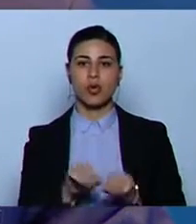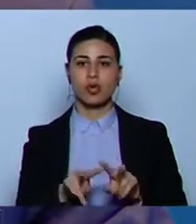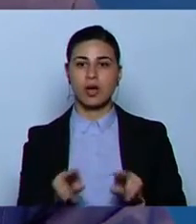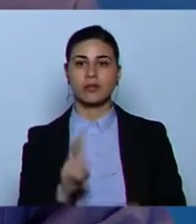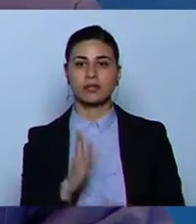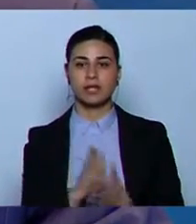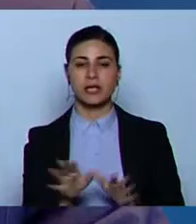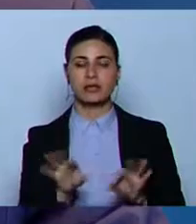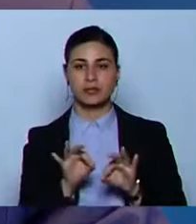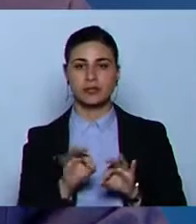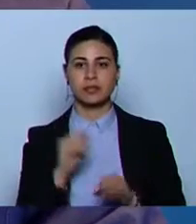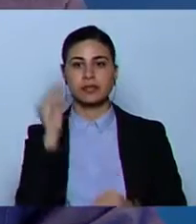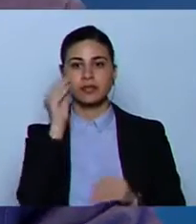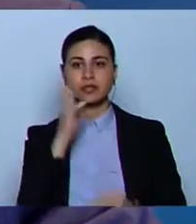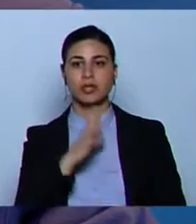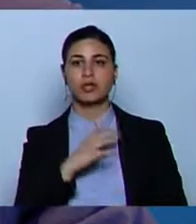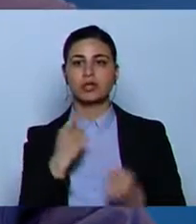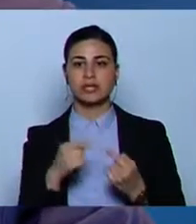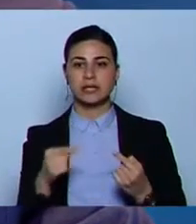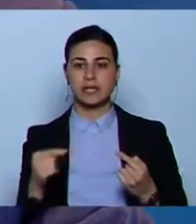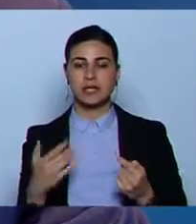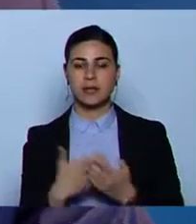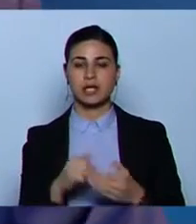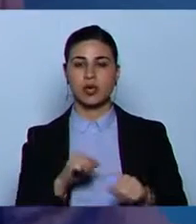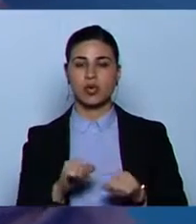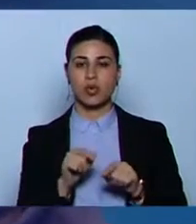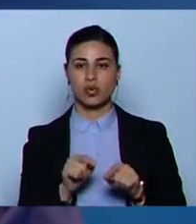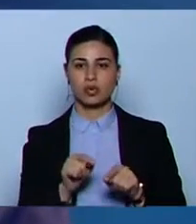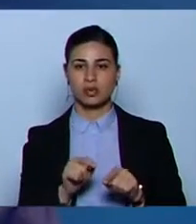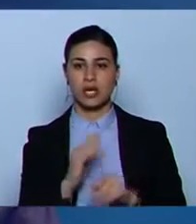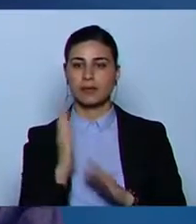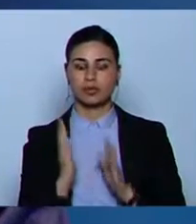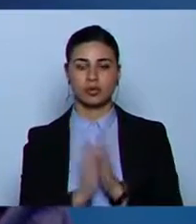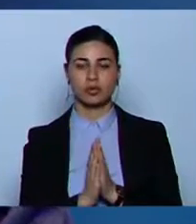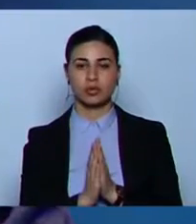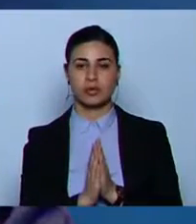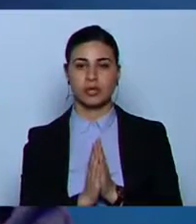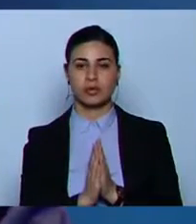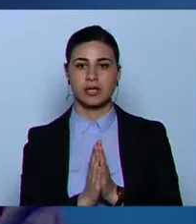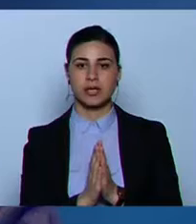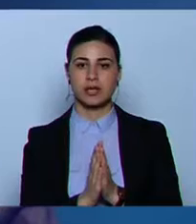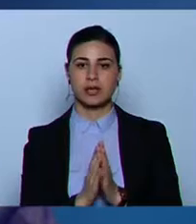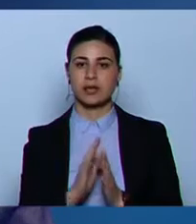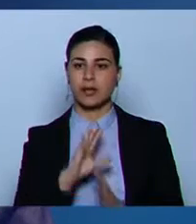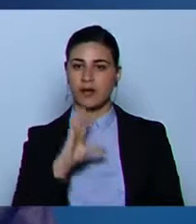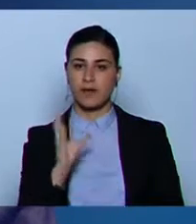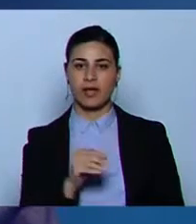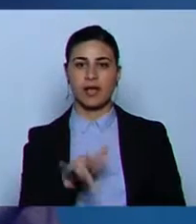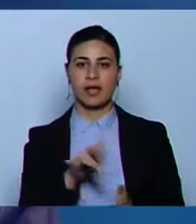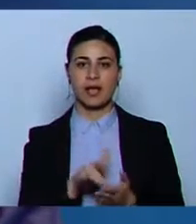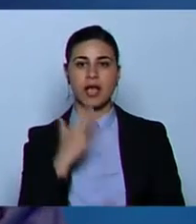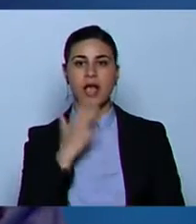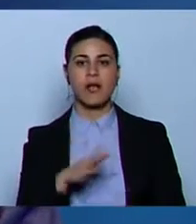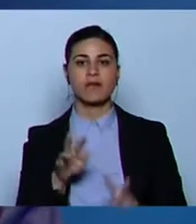ერთნაირი? ყველაზე უნდა ვიბრძელოთ ცალცალკე, მაგალითად გორის აბსოლუტურად ყველა კრიტერიუმით ქალაქის